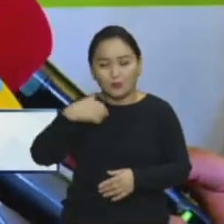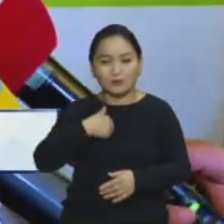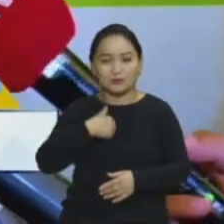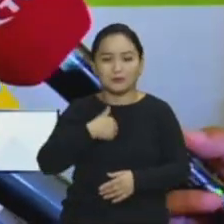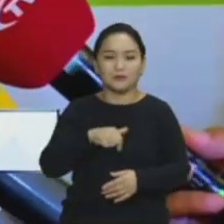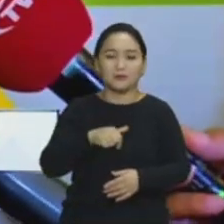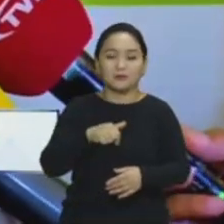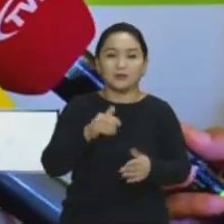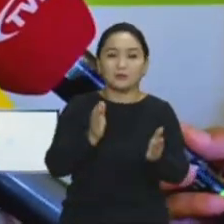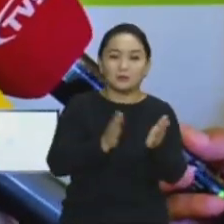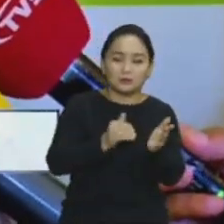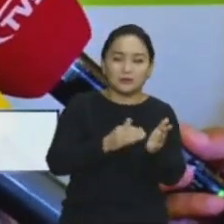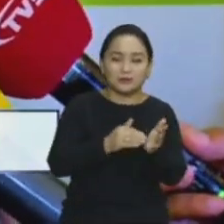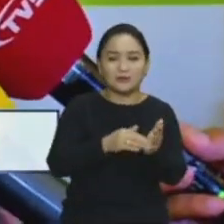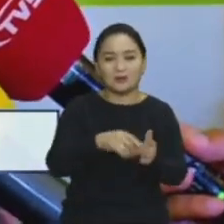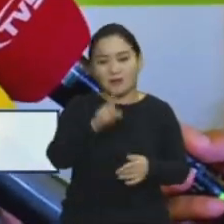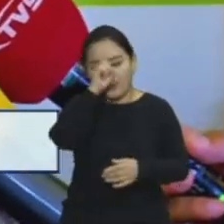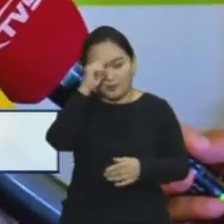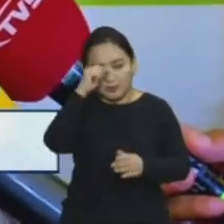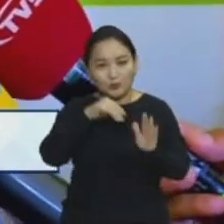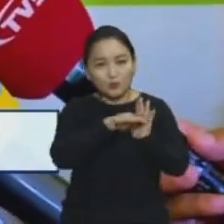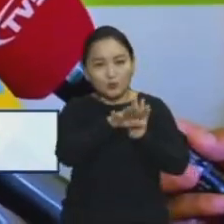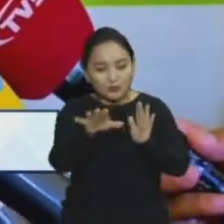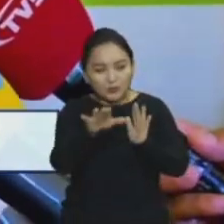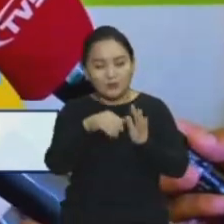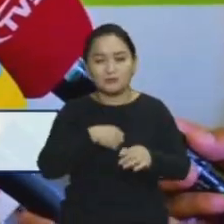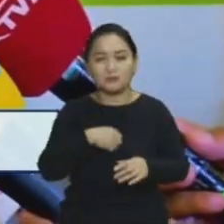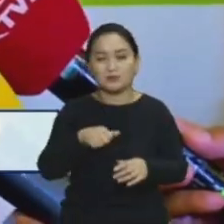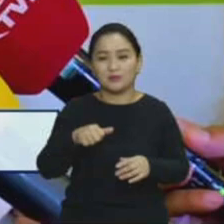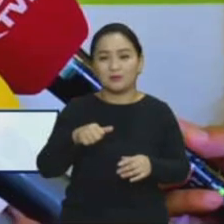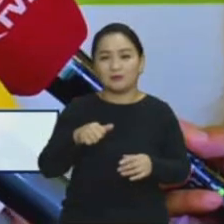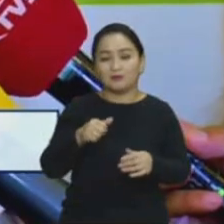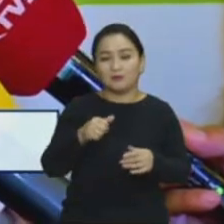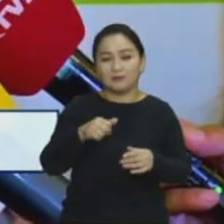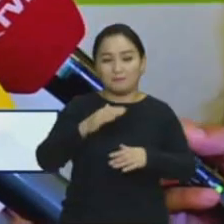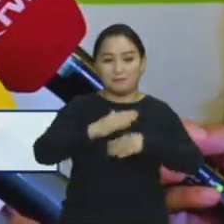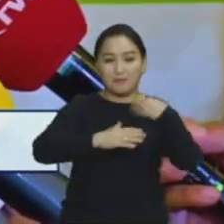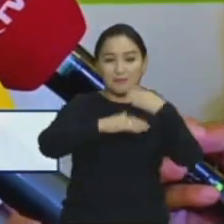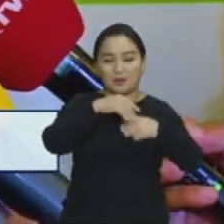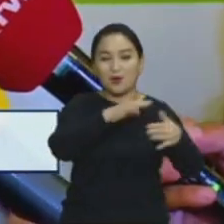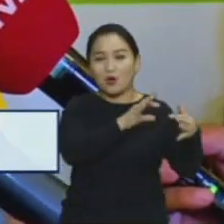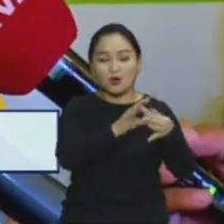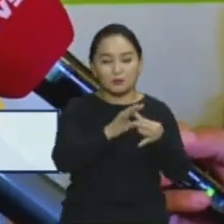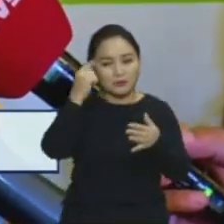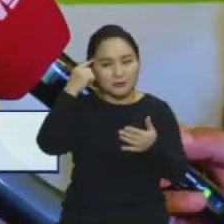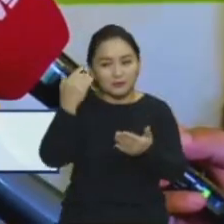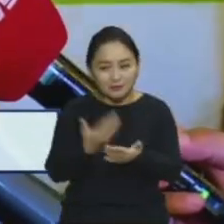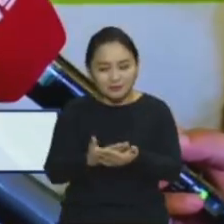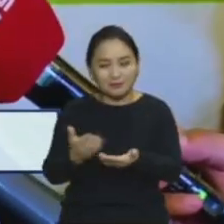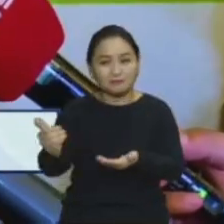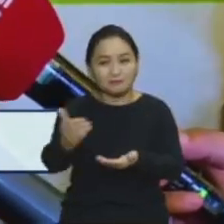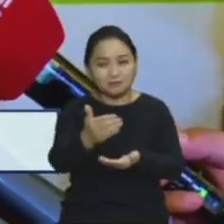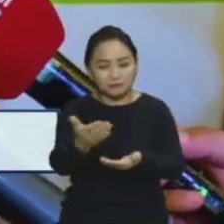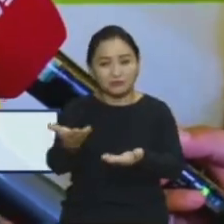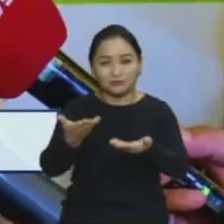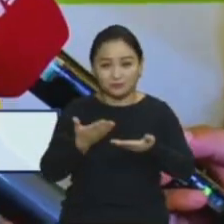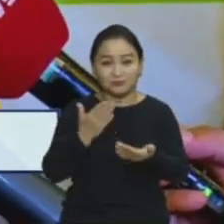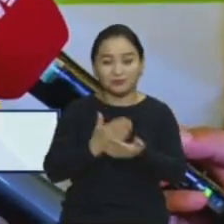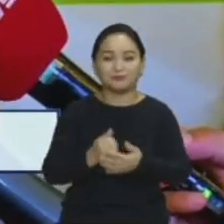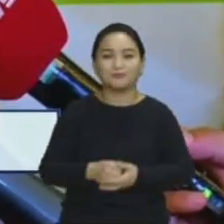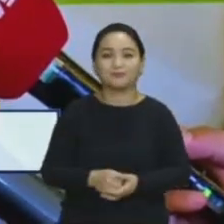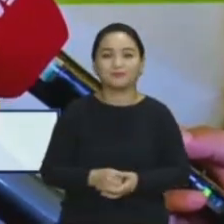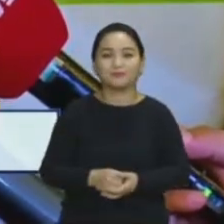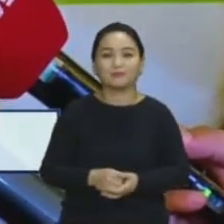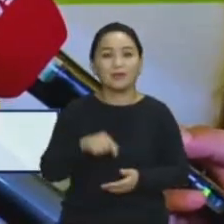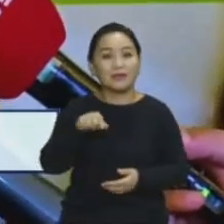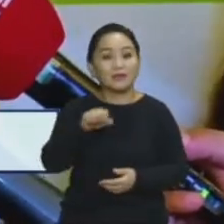мөн эмнэлгийн хүртээ юмчтай холбоотой барилга байгууламжтай холбоотой тухайн одоо хөрөнгөний санхүүжилттэй холбоотой саналуудыг бол иргэд ирүүлсэн байна. За тэгэхээр бид нар энэ асуудлуудыг